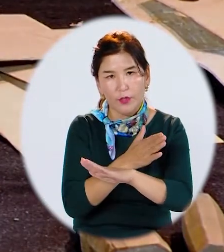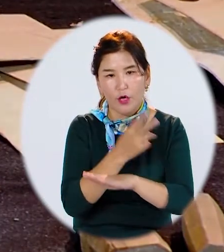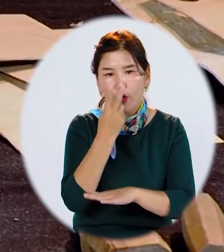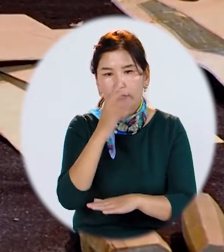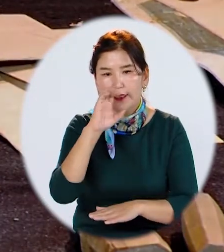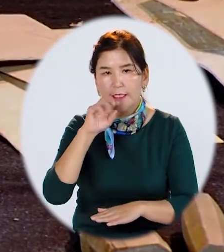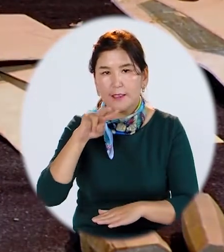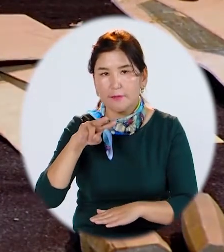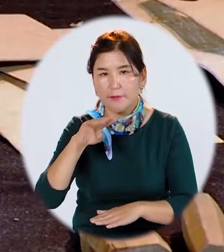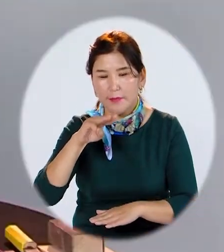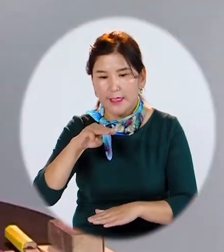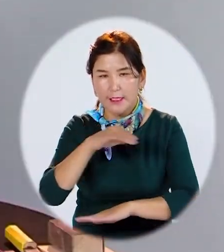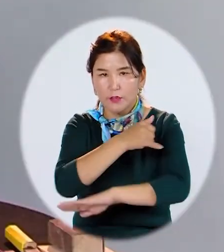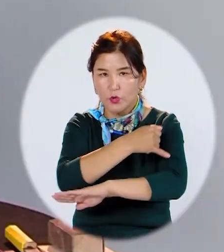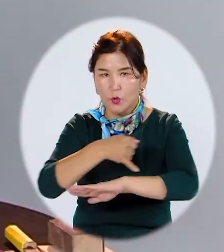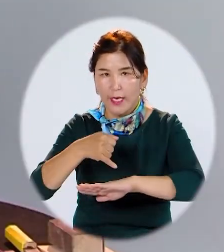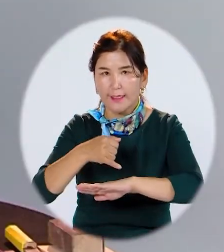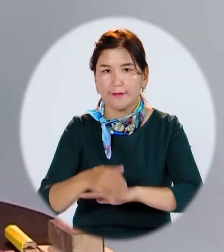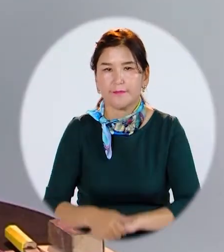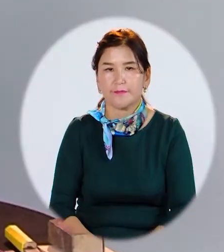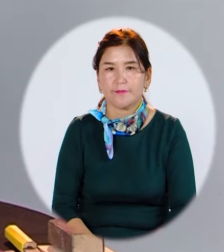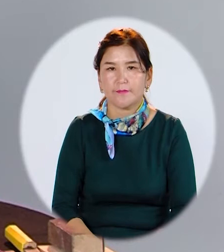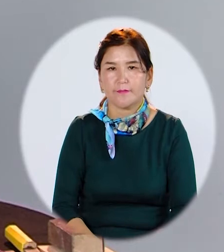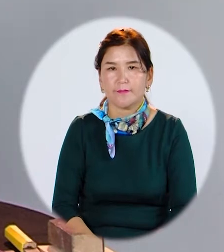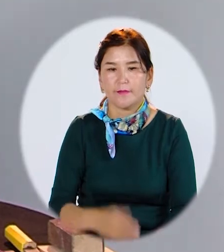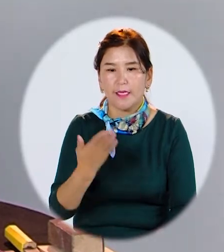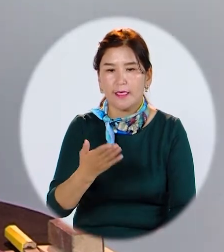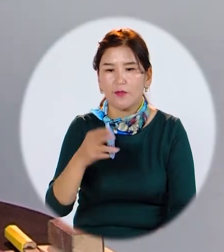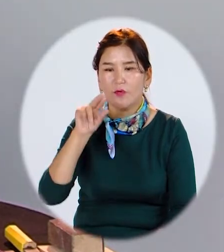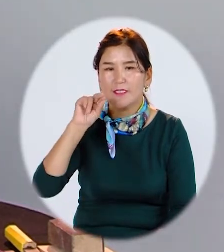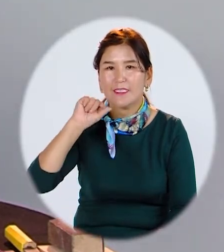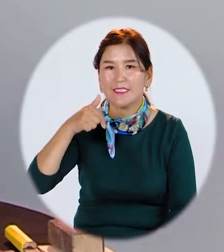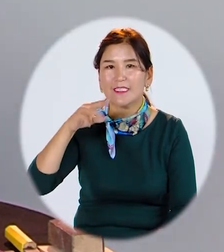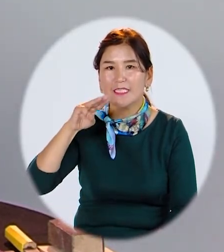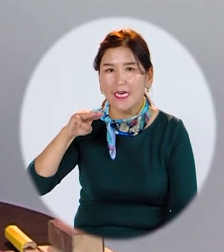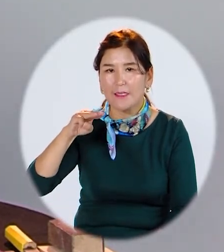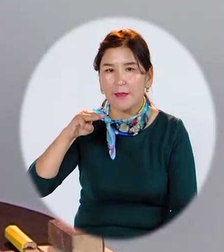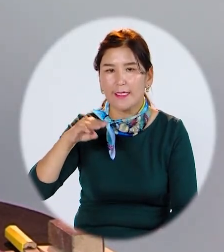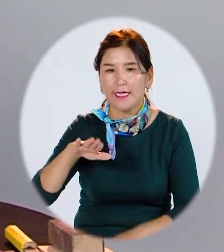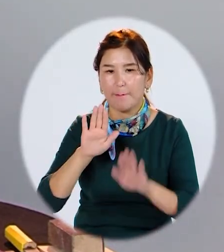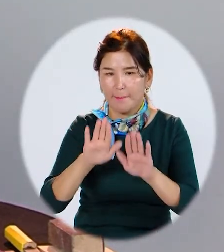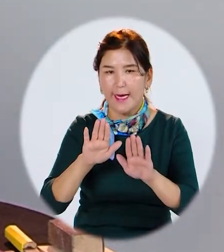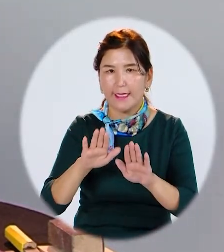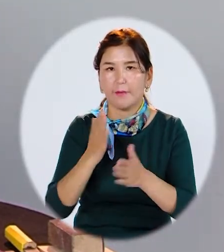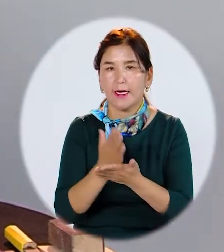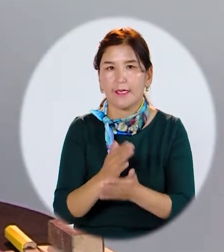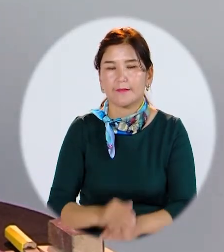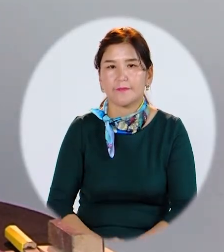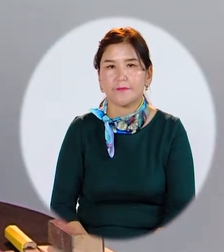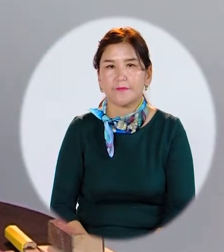зурчий. За 2 см-тэр энэ чагт маань яг байрлна. За